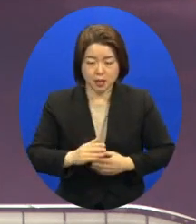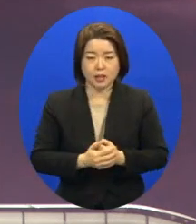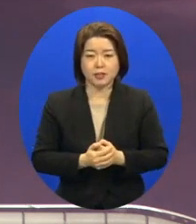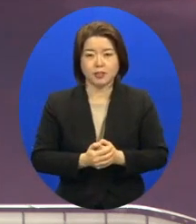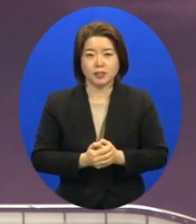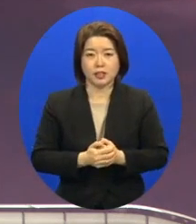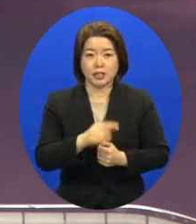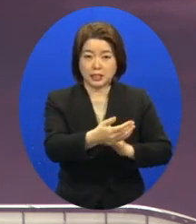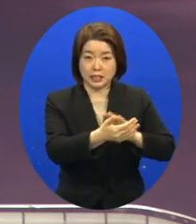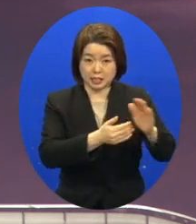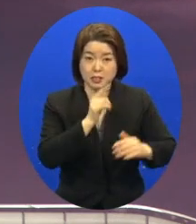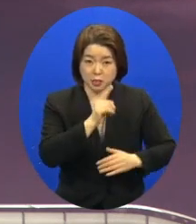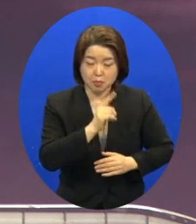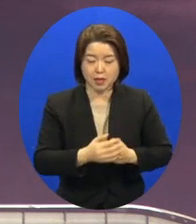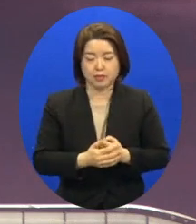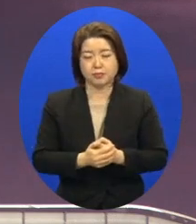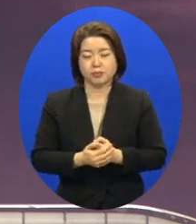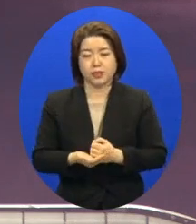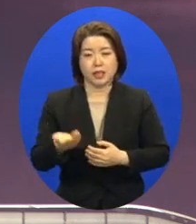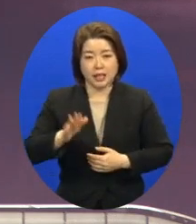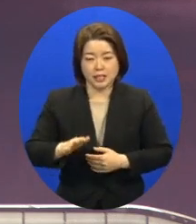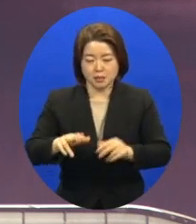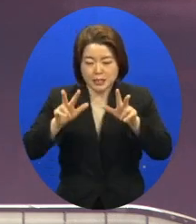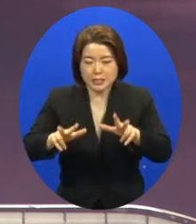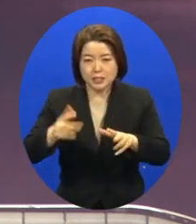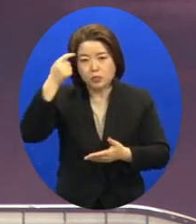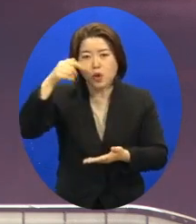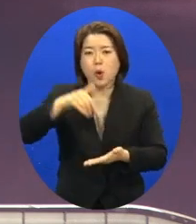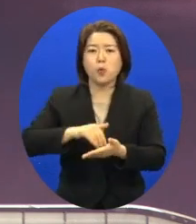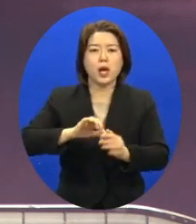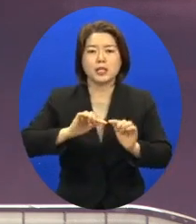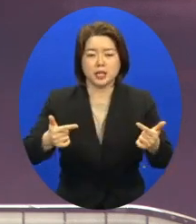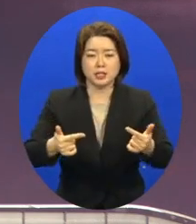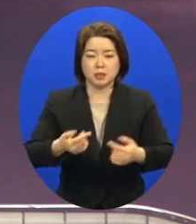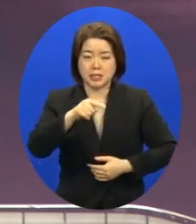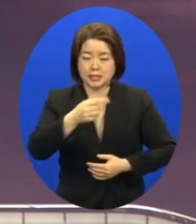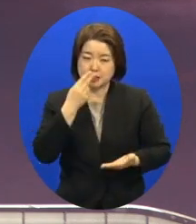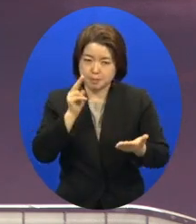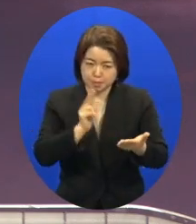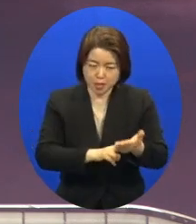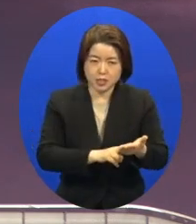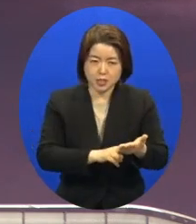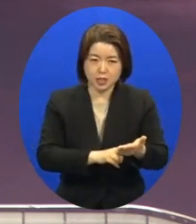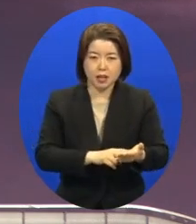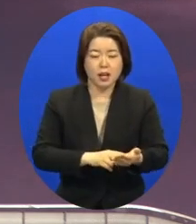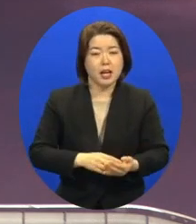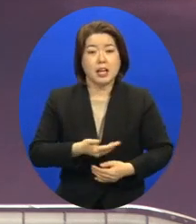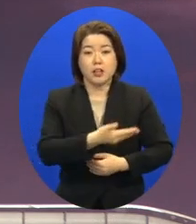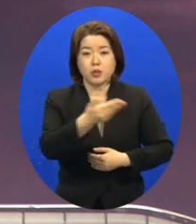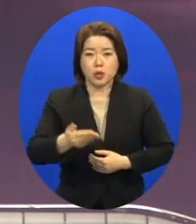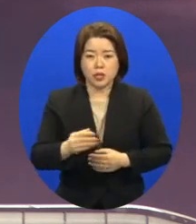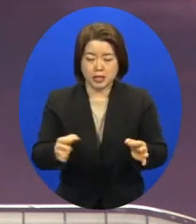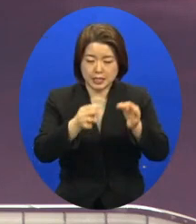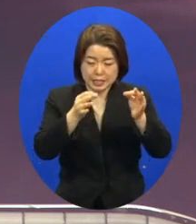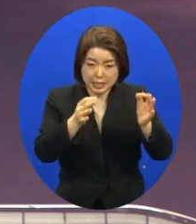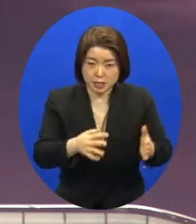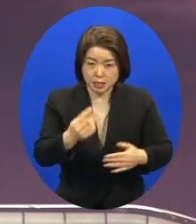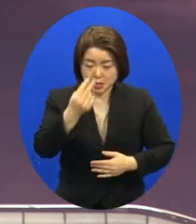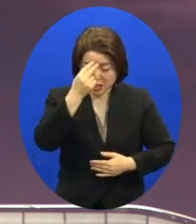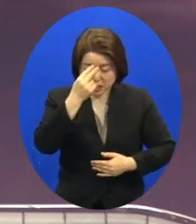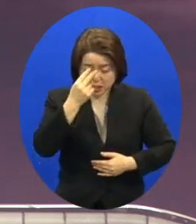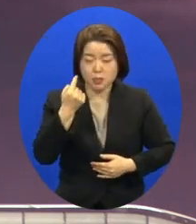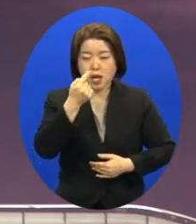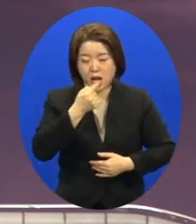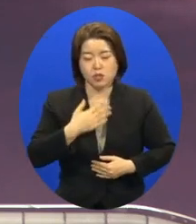고린도 전서입니다. 지금은 후회하지 아니함은 그 편지가, 고린도 전서가 너희로 잠시만 근심하게 한